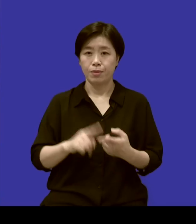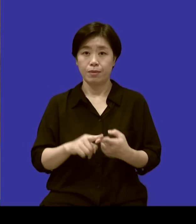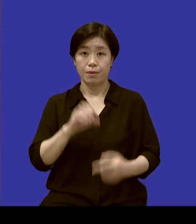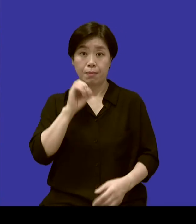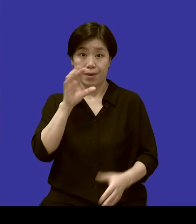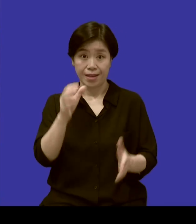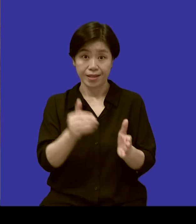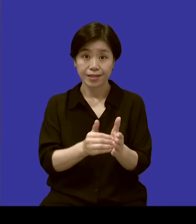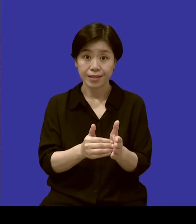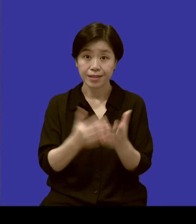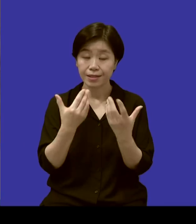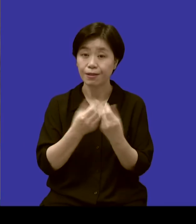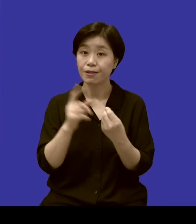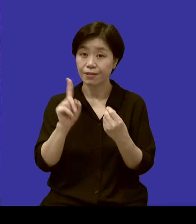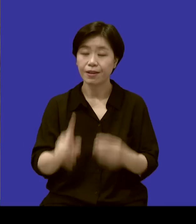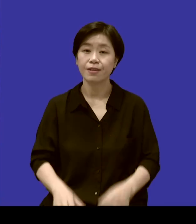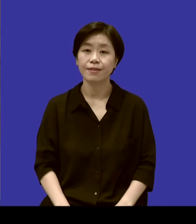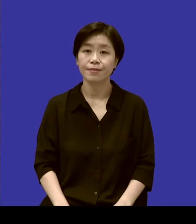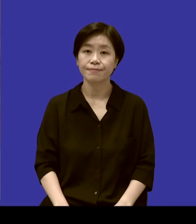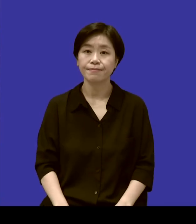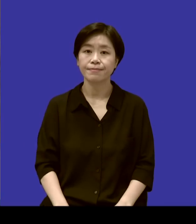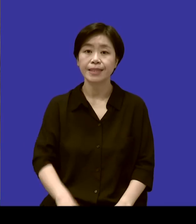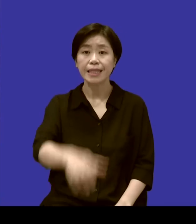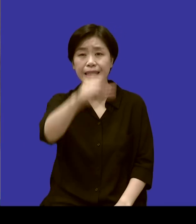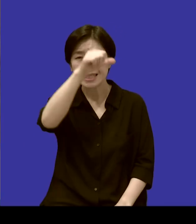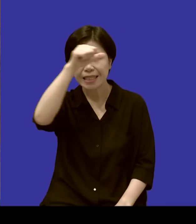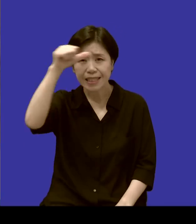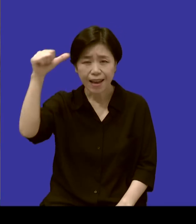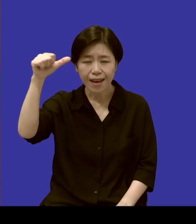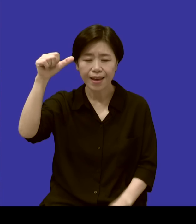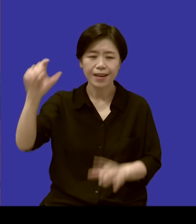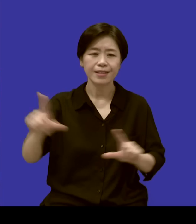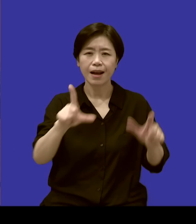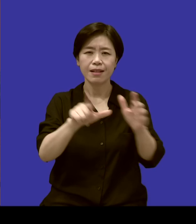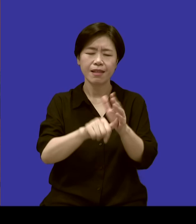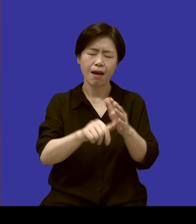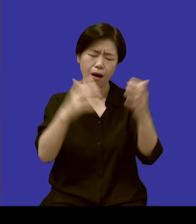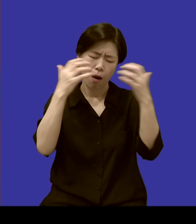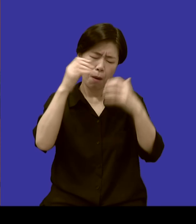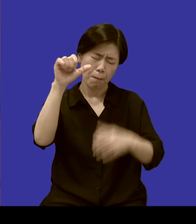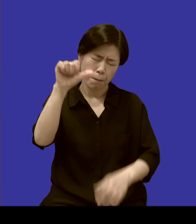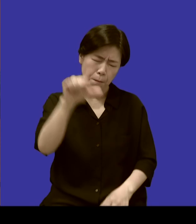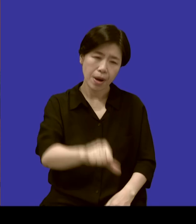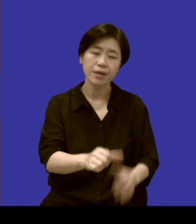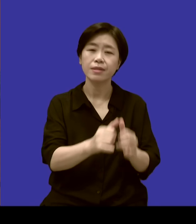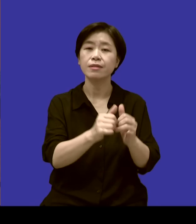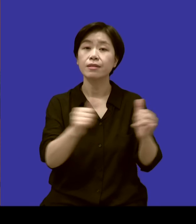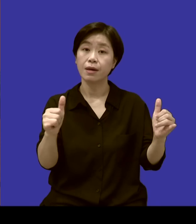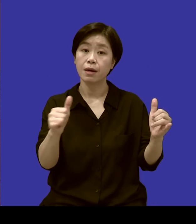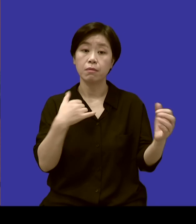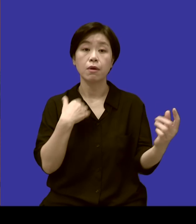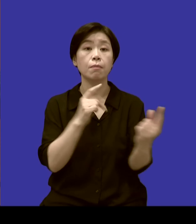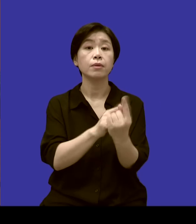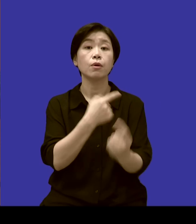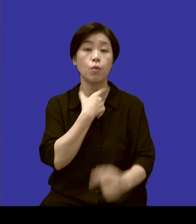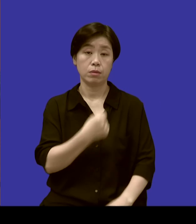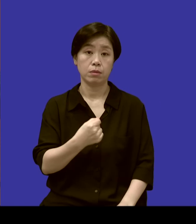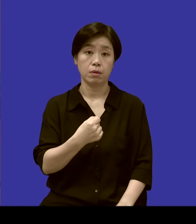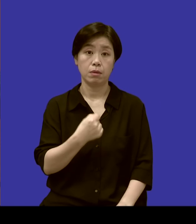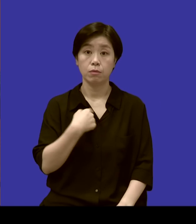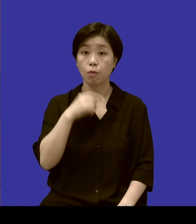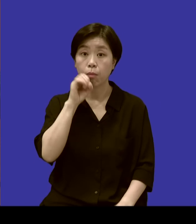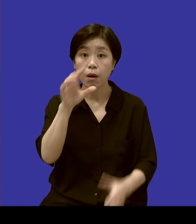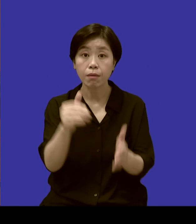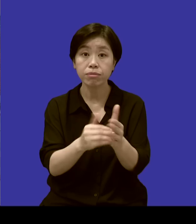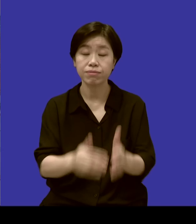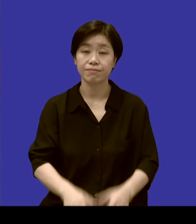뭐라고 했냐면은 인생의 바닥친 자를 나는 만나기를 원한다. 예. 내가 막 이런 거야. 예. 제가 막 곤방을 떤